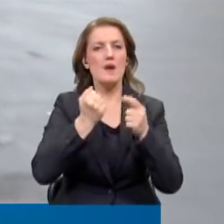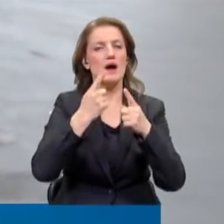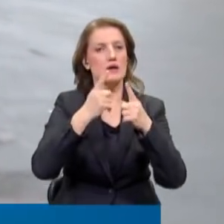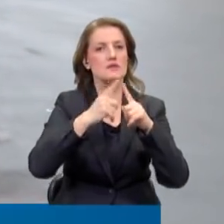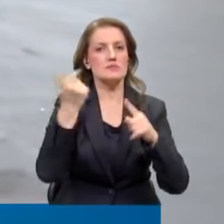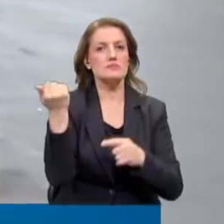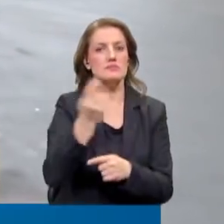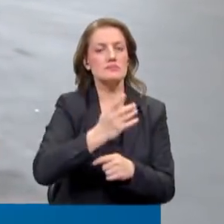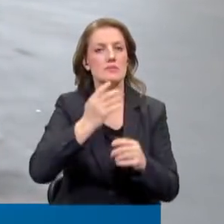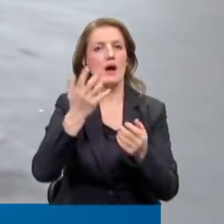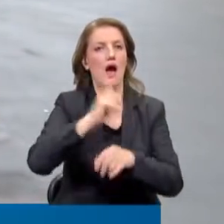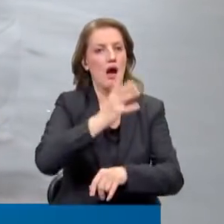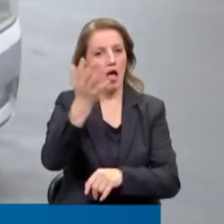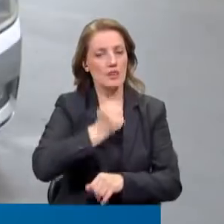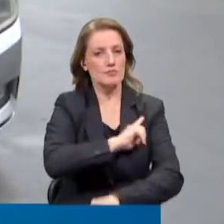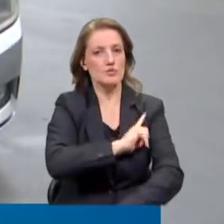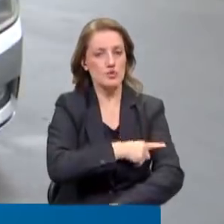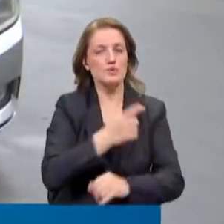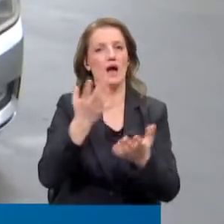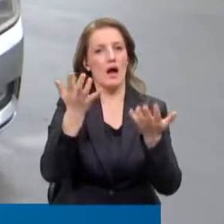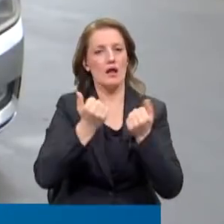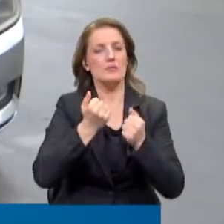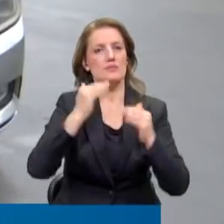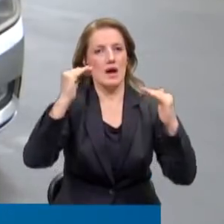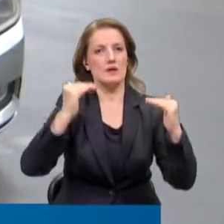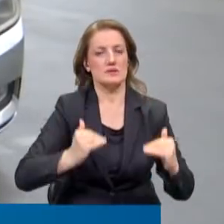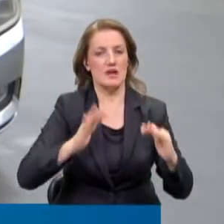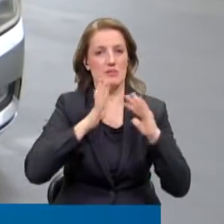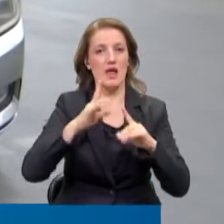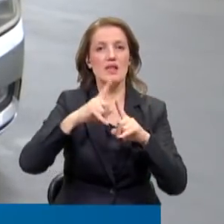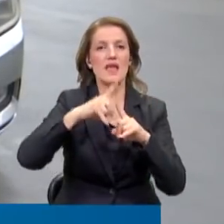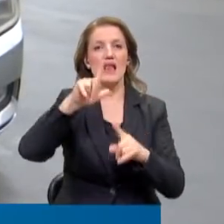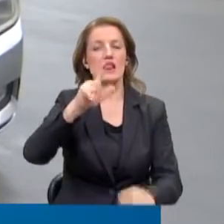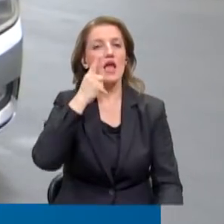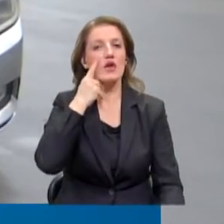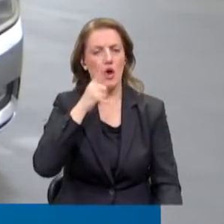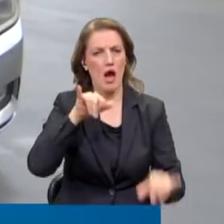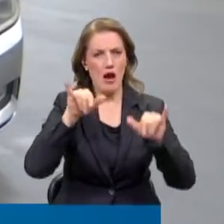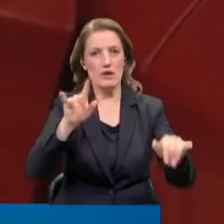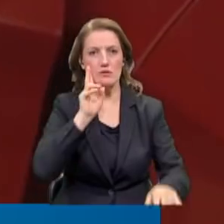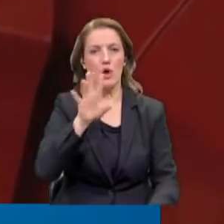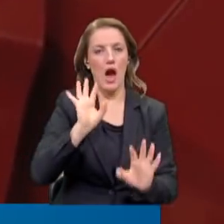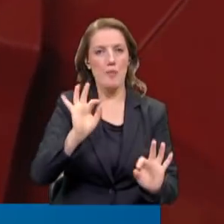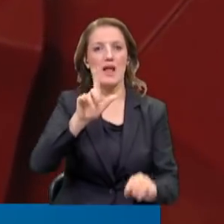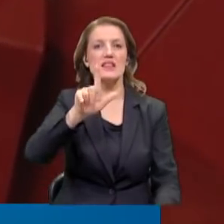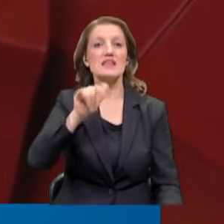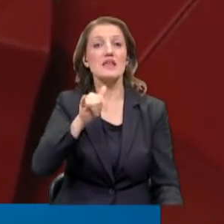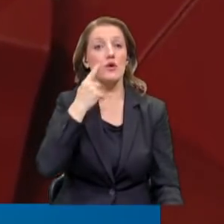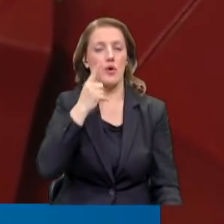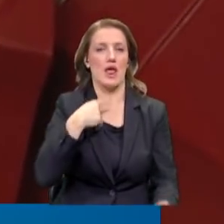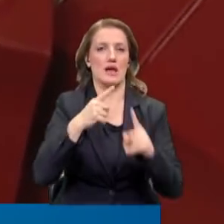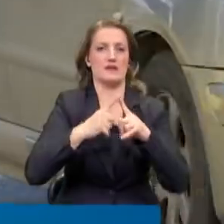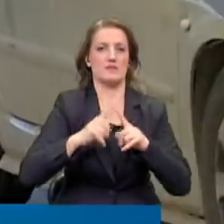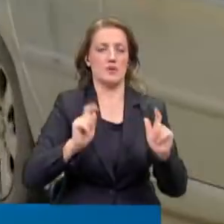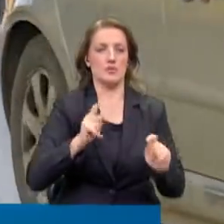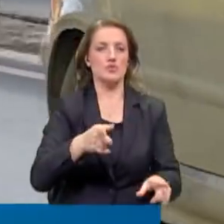var. Alımda da azalma var. TL bazında aynı gibi gözükse de ama litre bazında düşüyoruz. Zamlar yakıt tüketimini